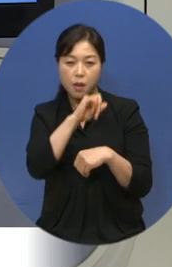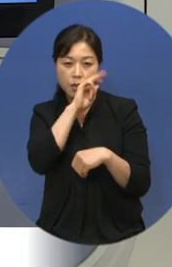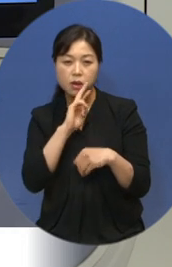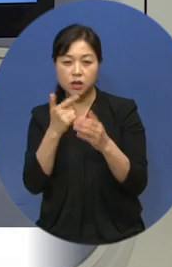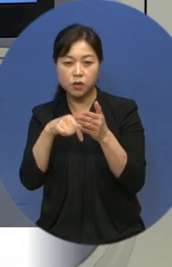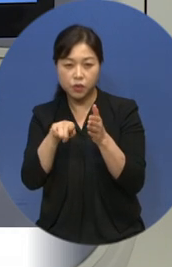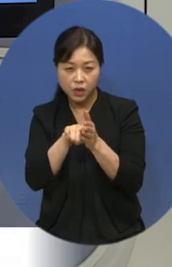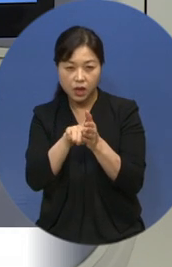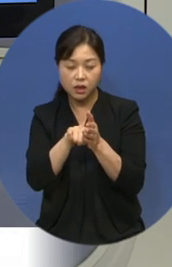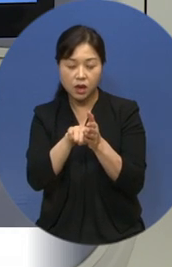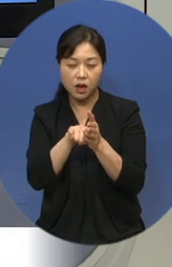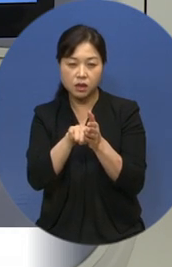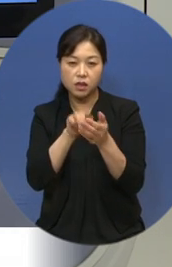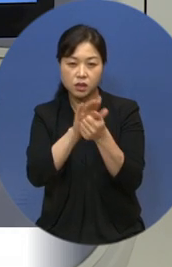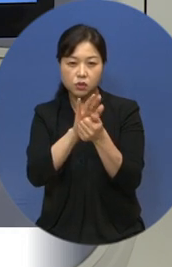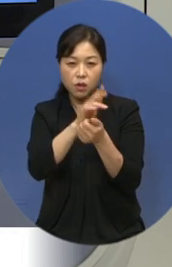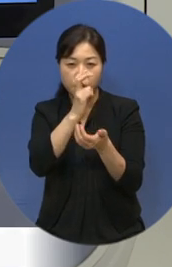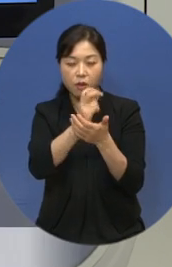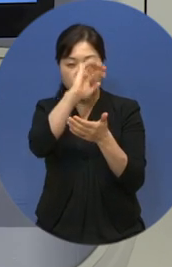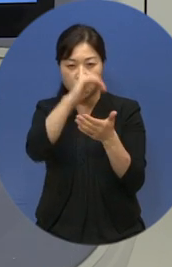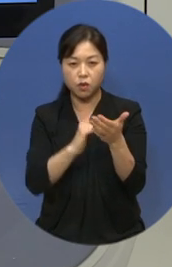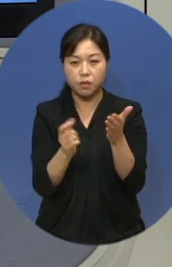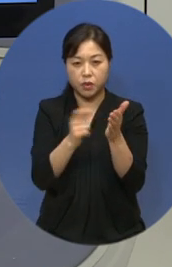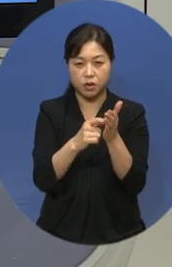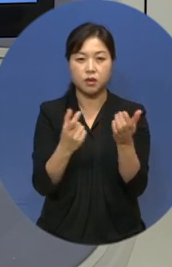신설 등의 내용이 담겼습니다